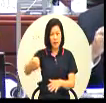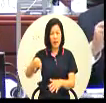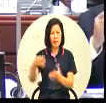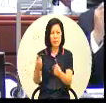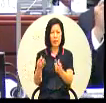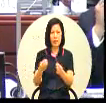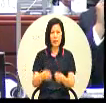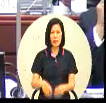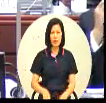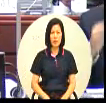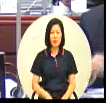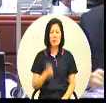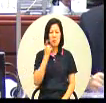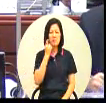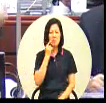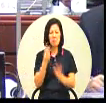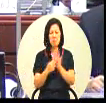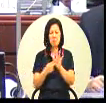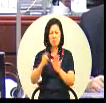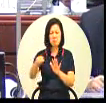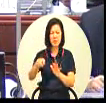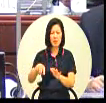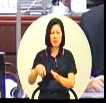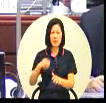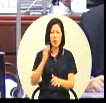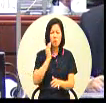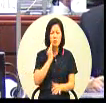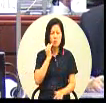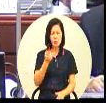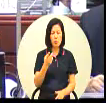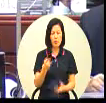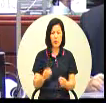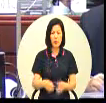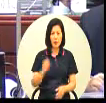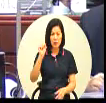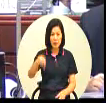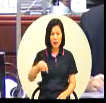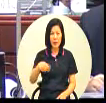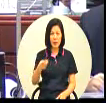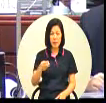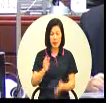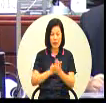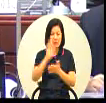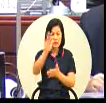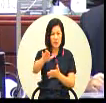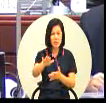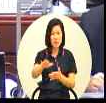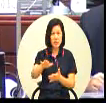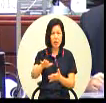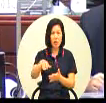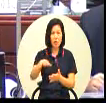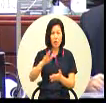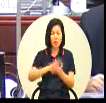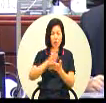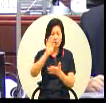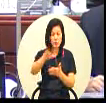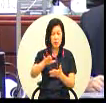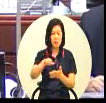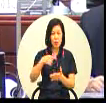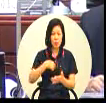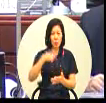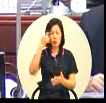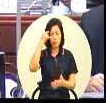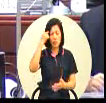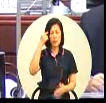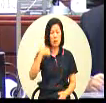你们假设性的问题， 市长， 他们如果 没有核准，但是并不代表后面不会核准。 那以后我是认为我的